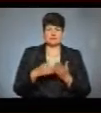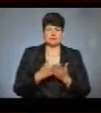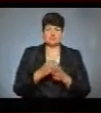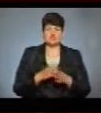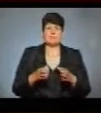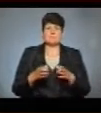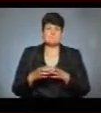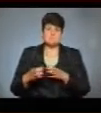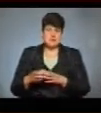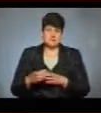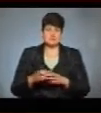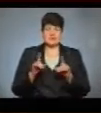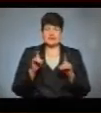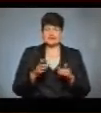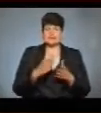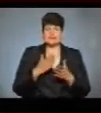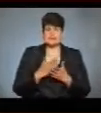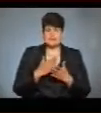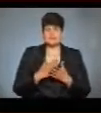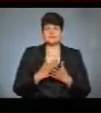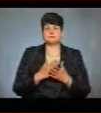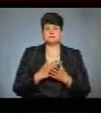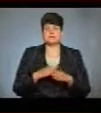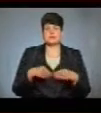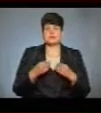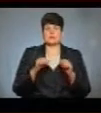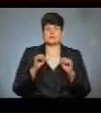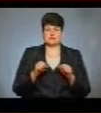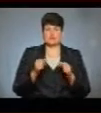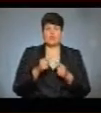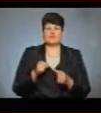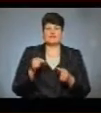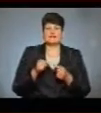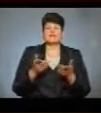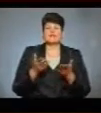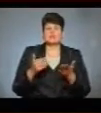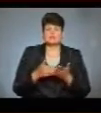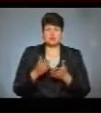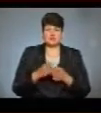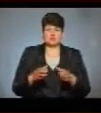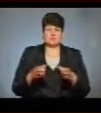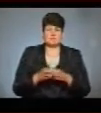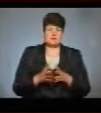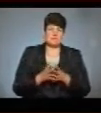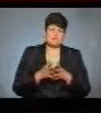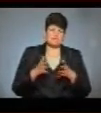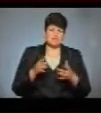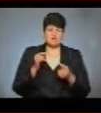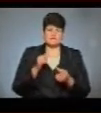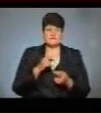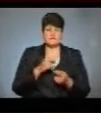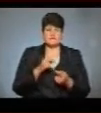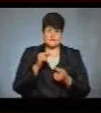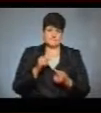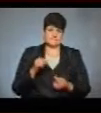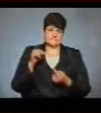партій. Тест, який є у цьому онлайн-інструменті, дасть змогу визначити, які з цих політичних партій найбільше відповідають політичним